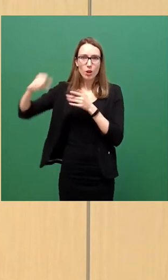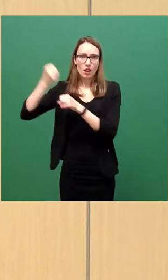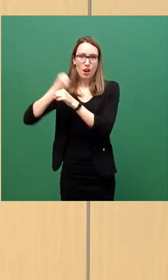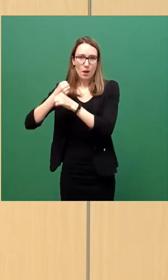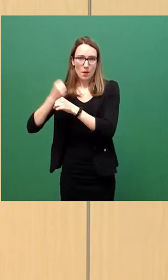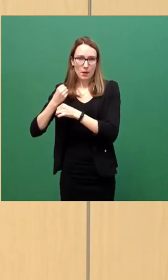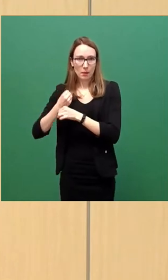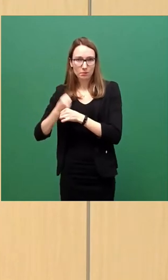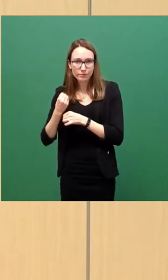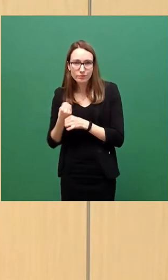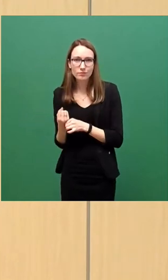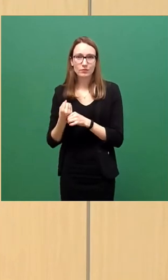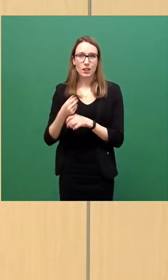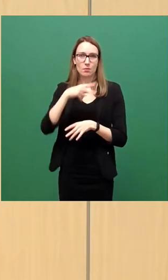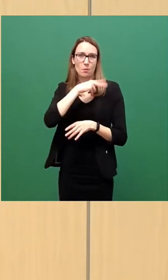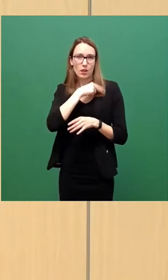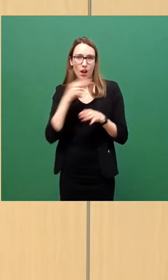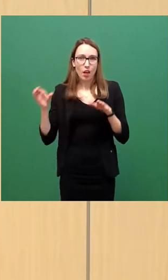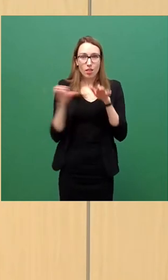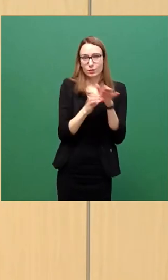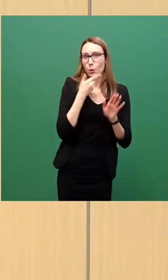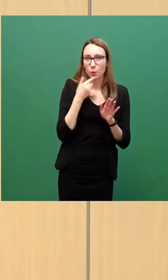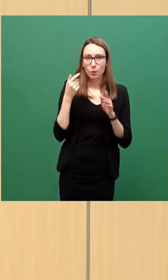Staat oder Parteien angestellt sind. Ja.